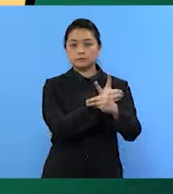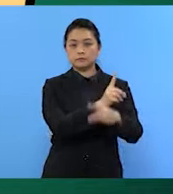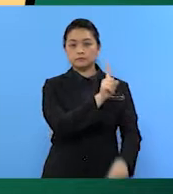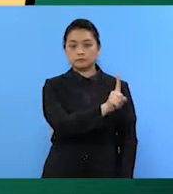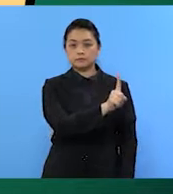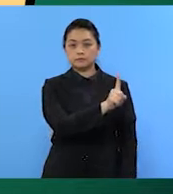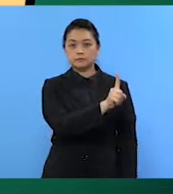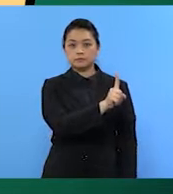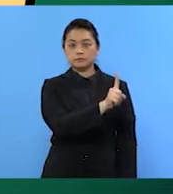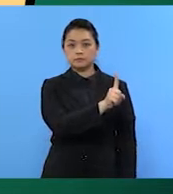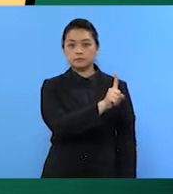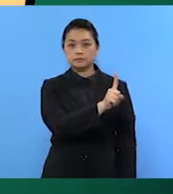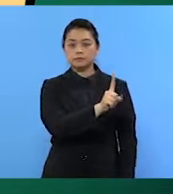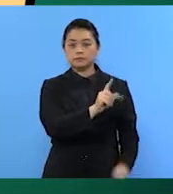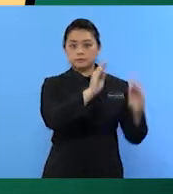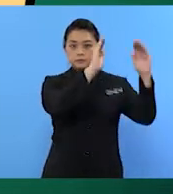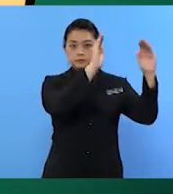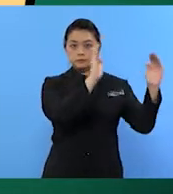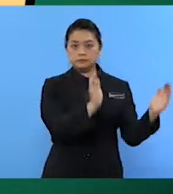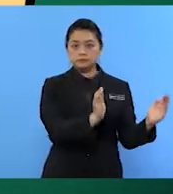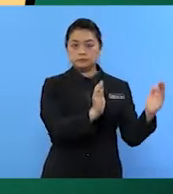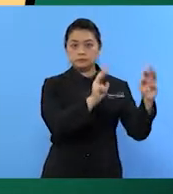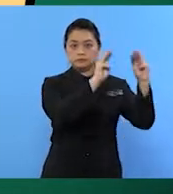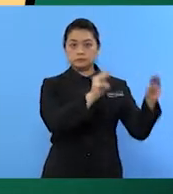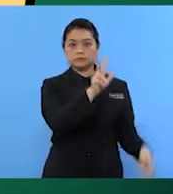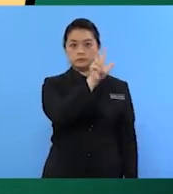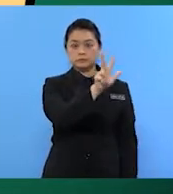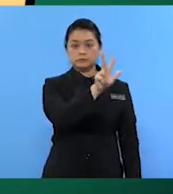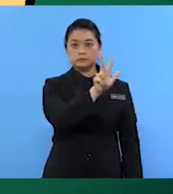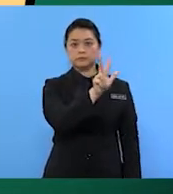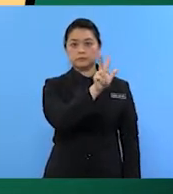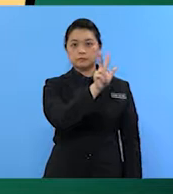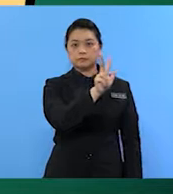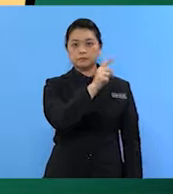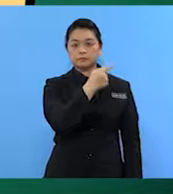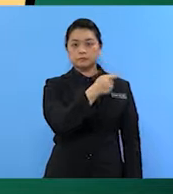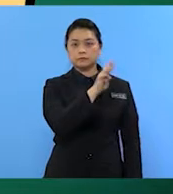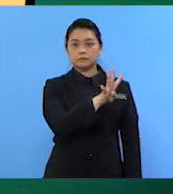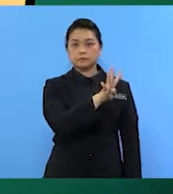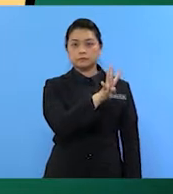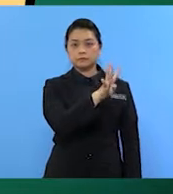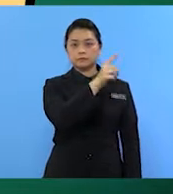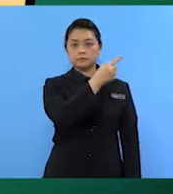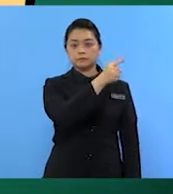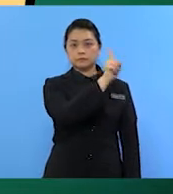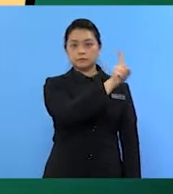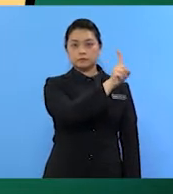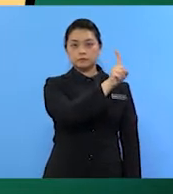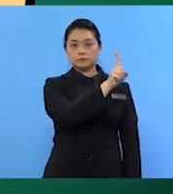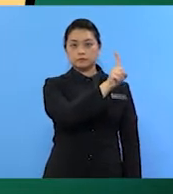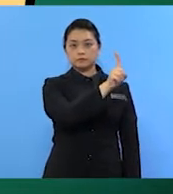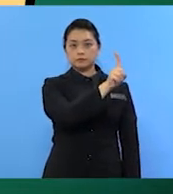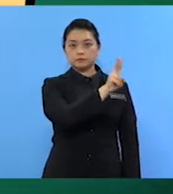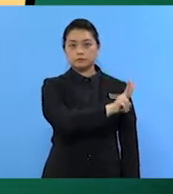1 darab matriks 3, negatif 4, negatif 1